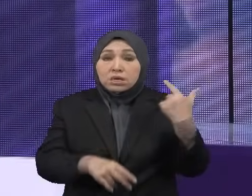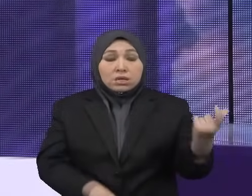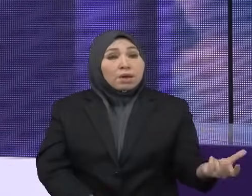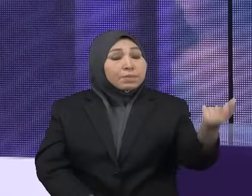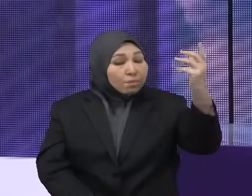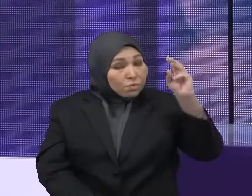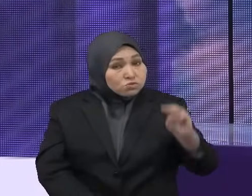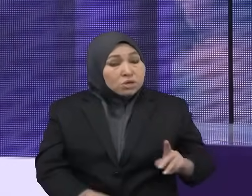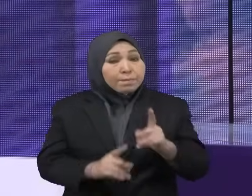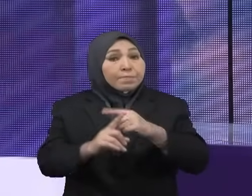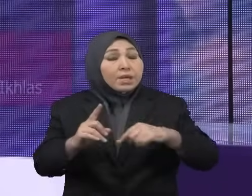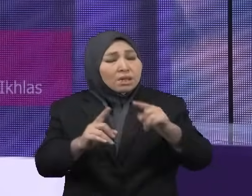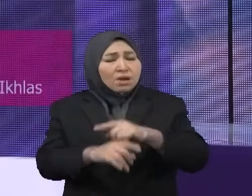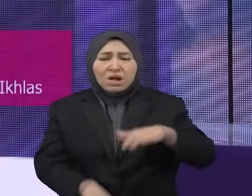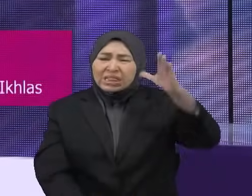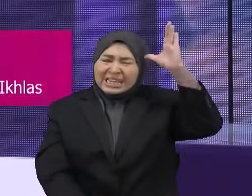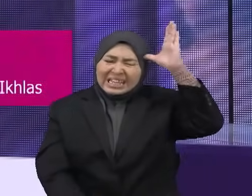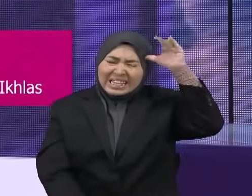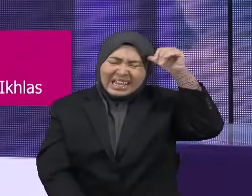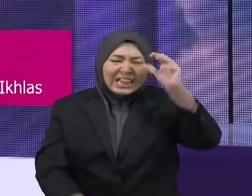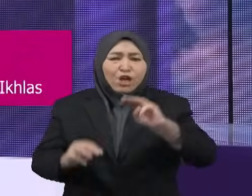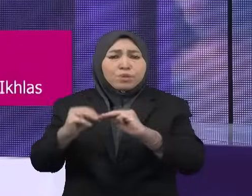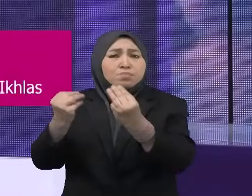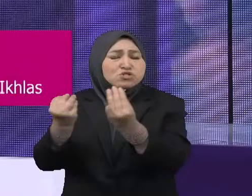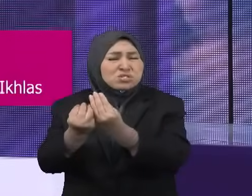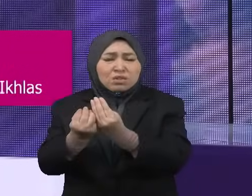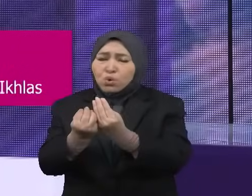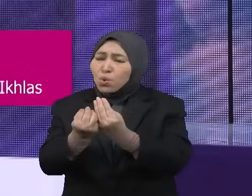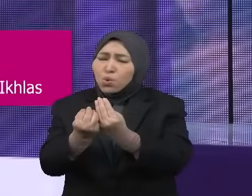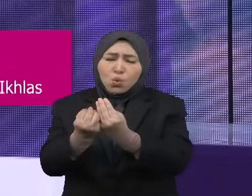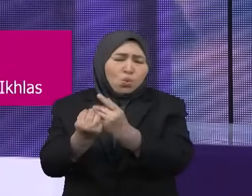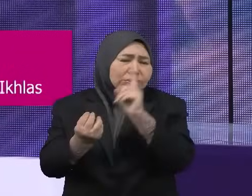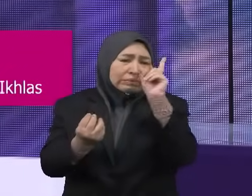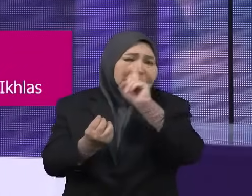AS. Apabila kedegilan kaumnya itu memuncak, maka